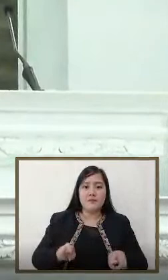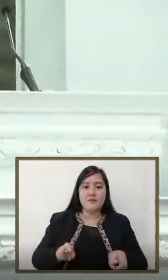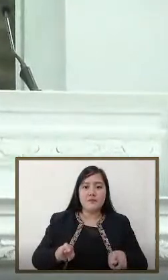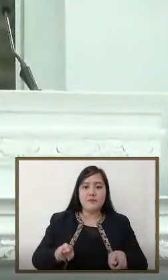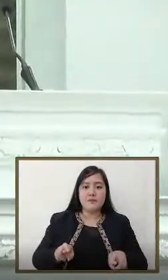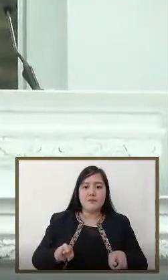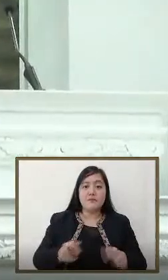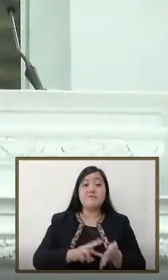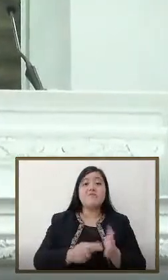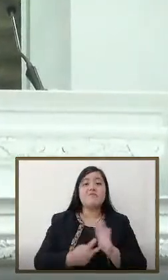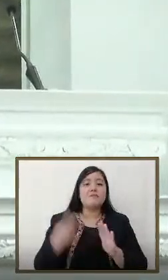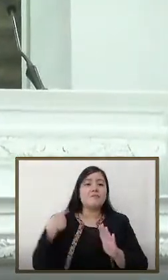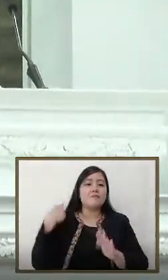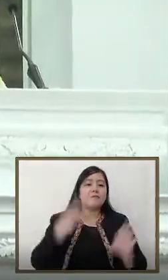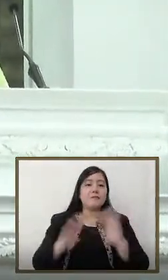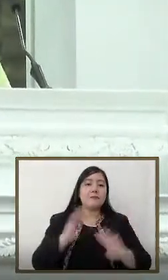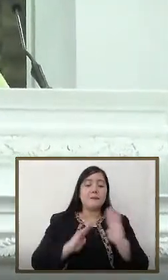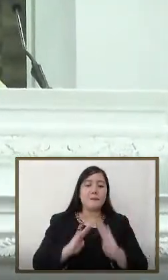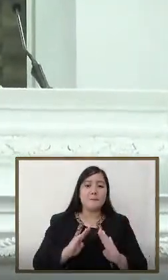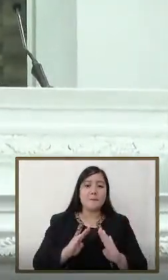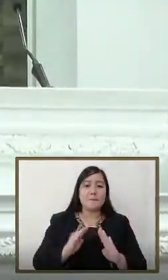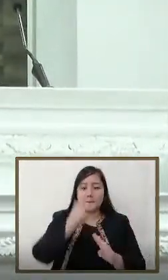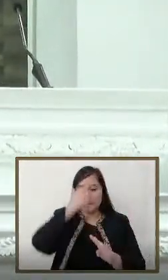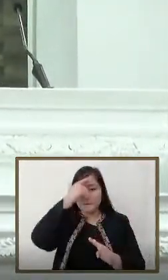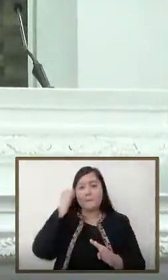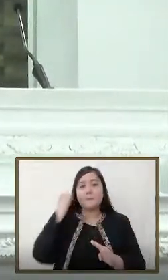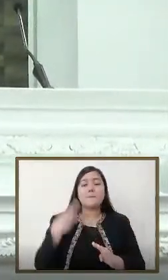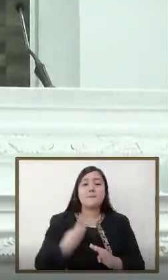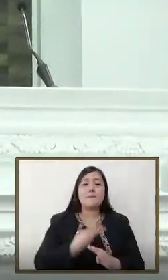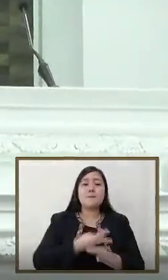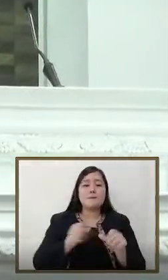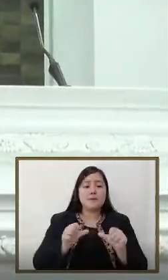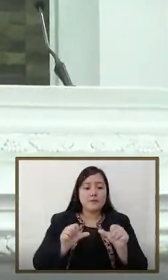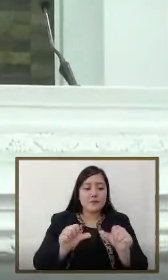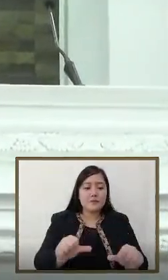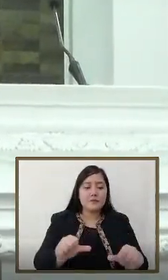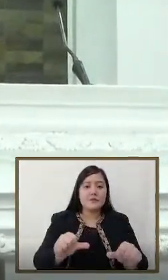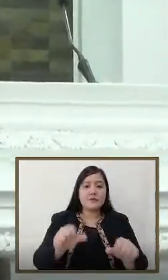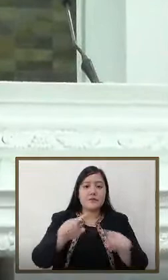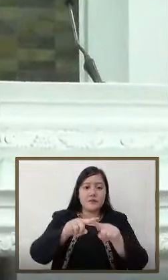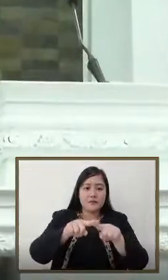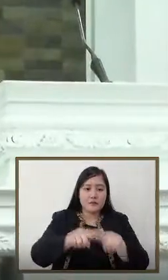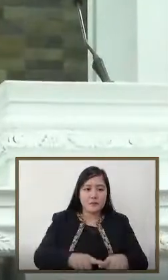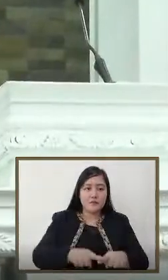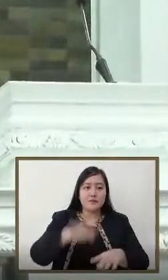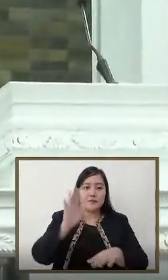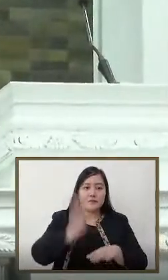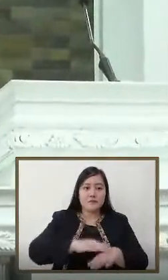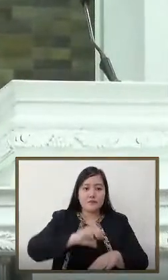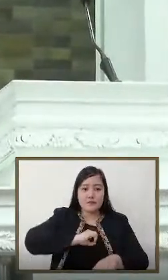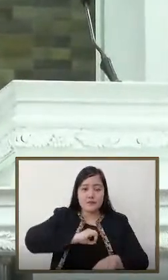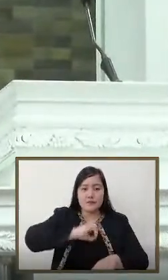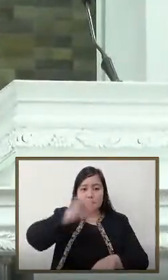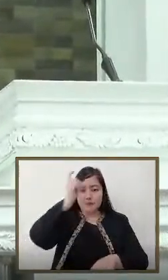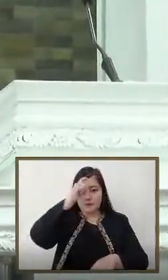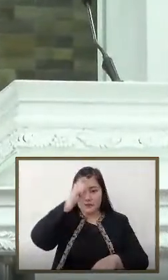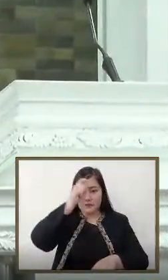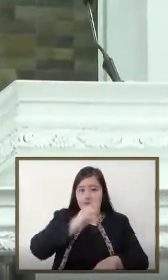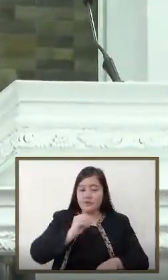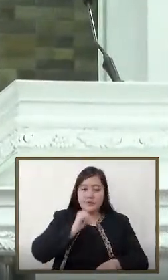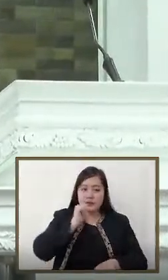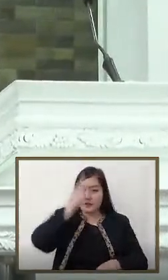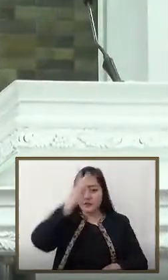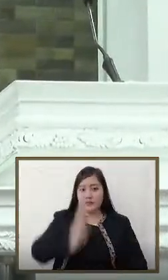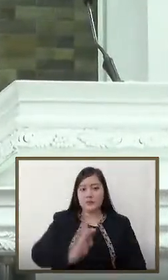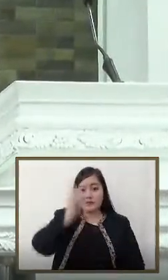problem. You know why? Doon tayo patuloy na nag-rely sa kaalaman na mula sa atin, hindi sa kaalaman mula sa